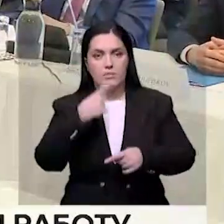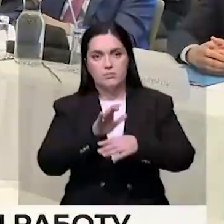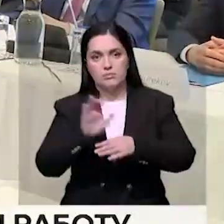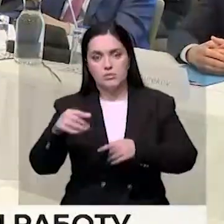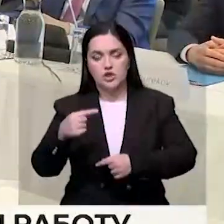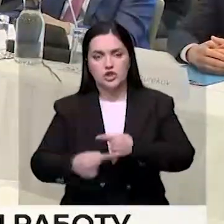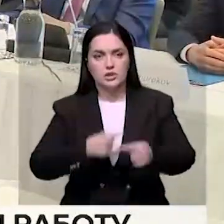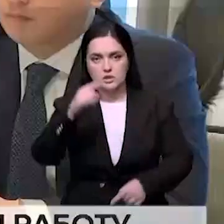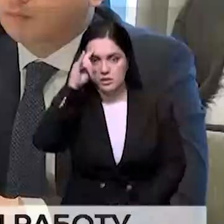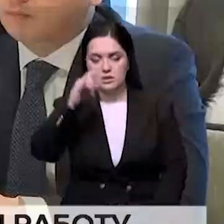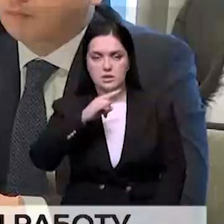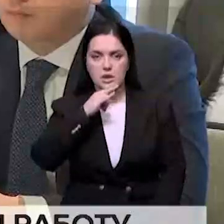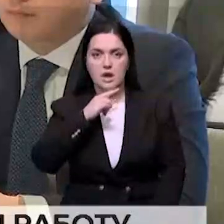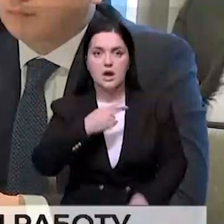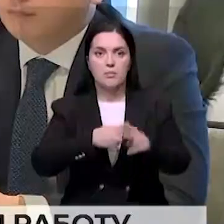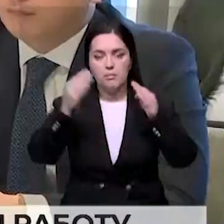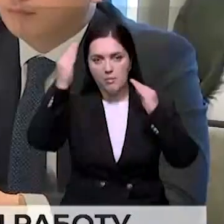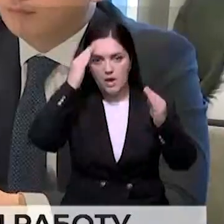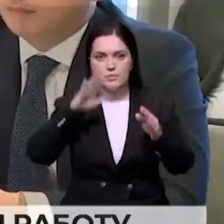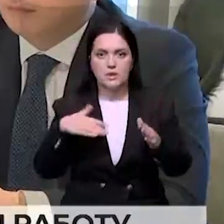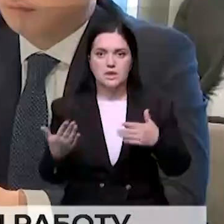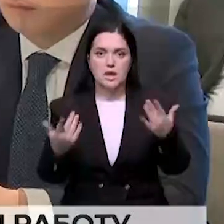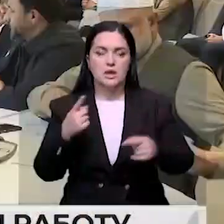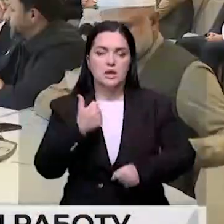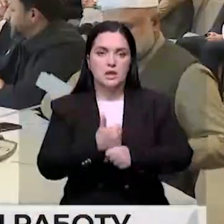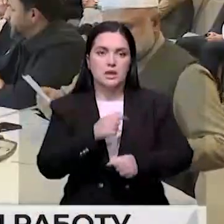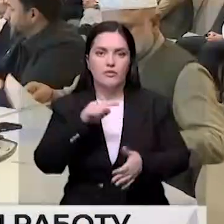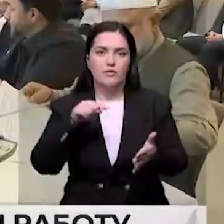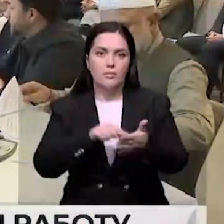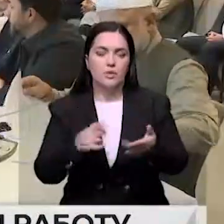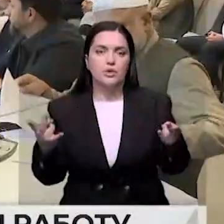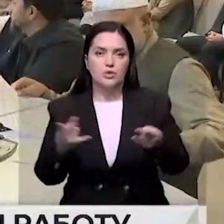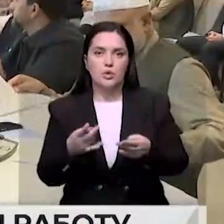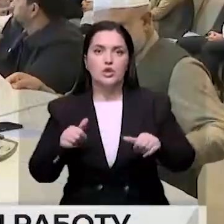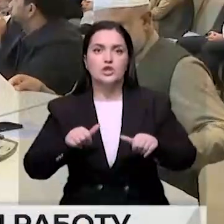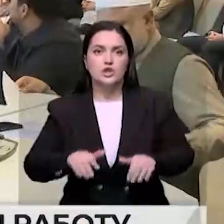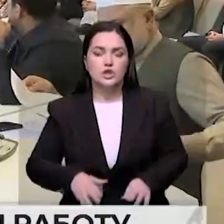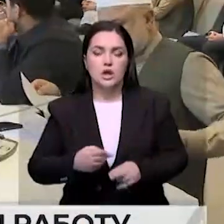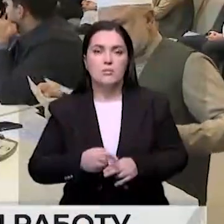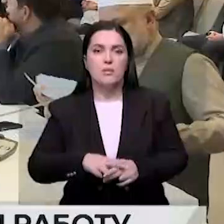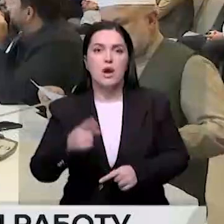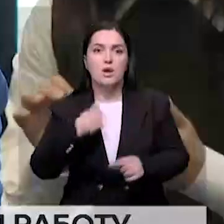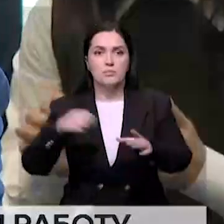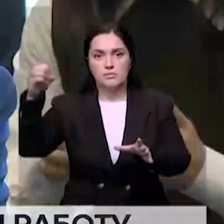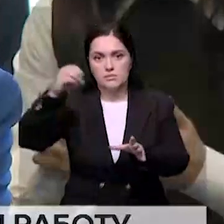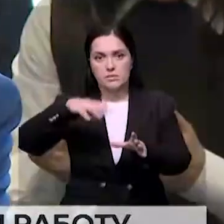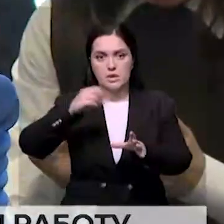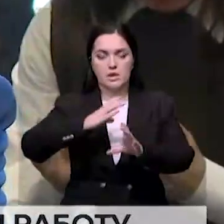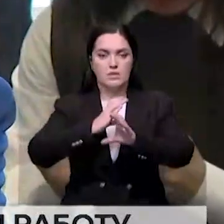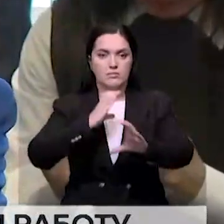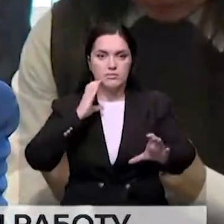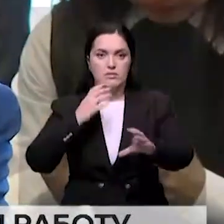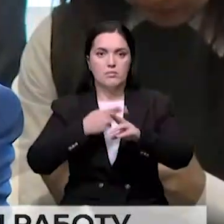через территорию Казахстана. По мнению сторон, один из ключевых вопросов, который необходимо решить, это обратная загрузка вагонов и